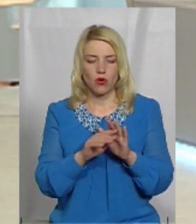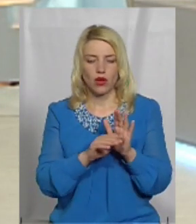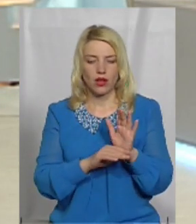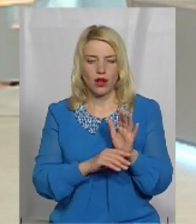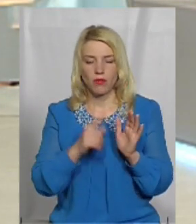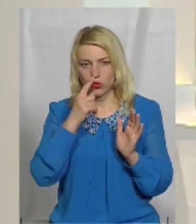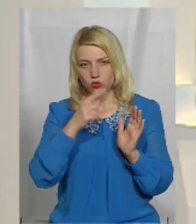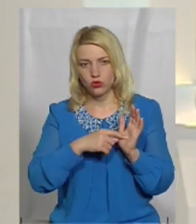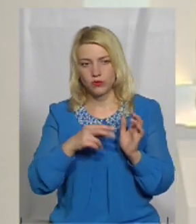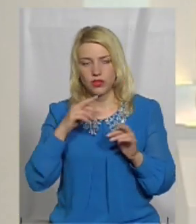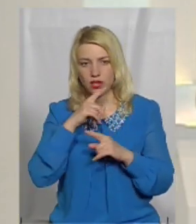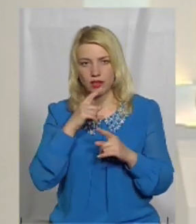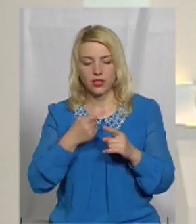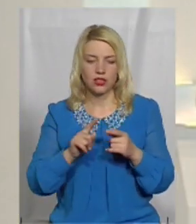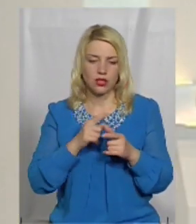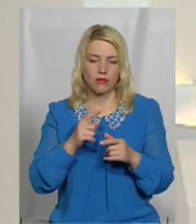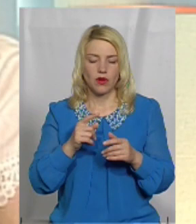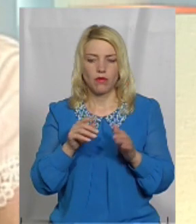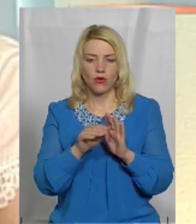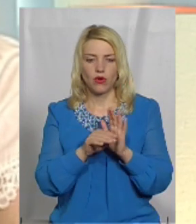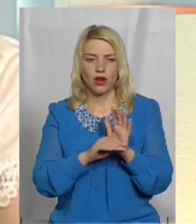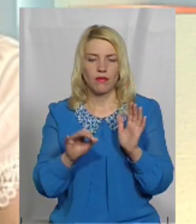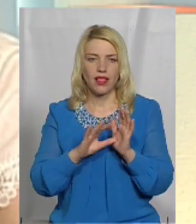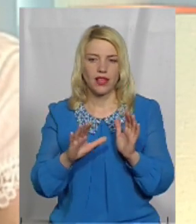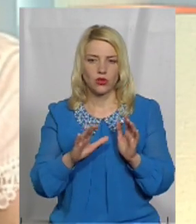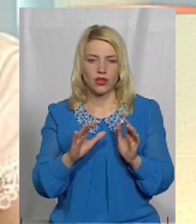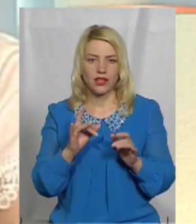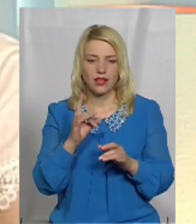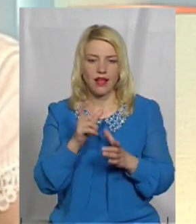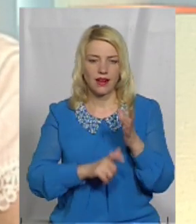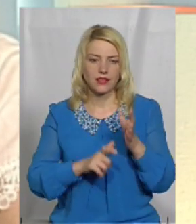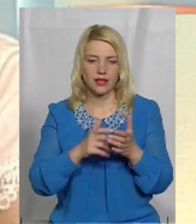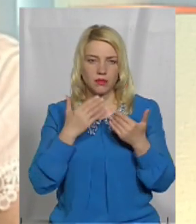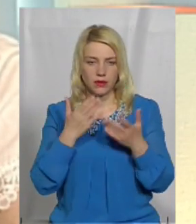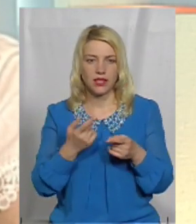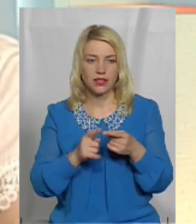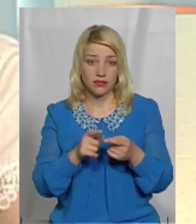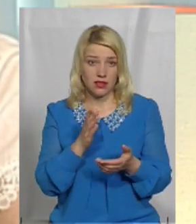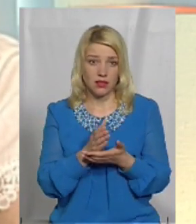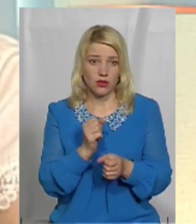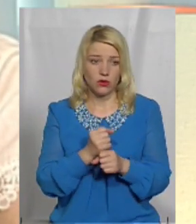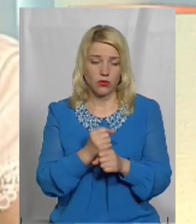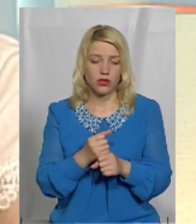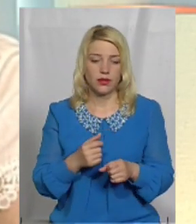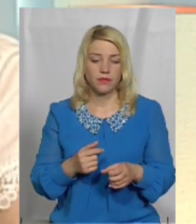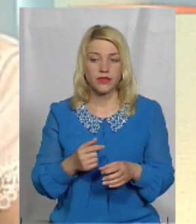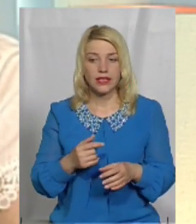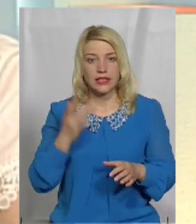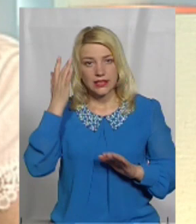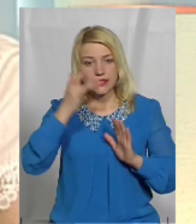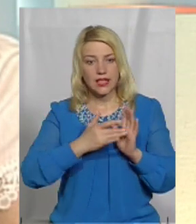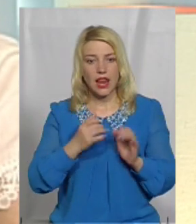«Електронний рецепт» для аптеки? Що це дає? Ну, власне, це її робота. Аптеки, місія аптеки